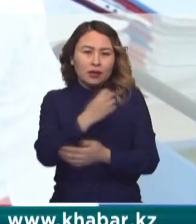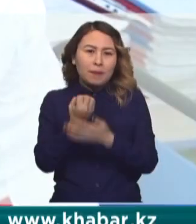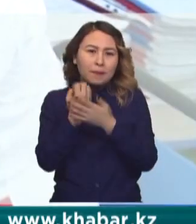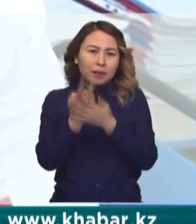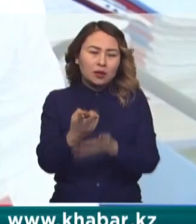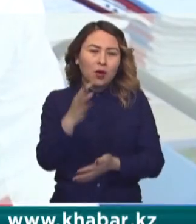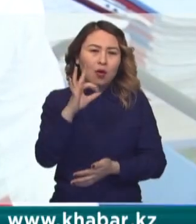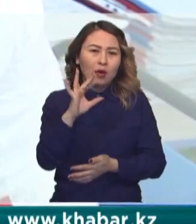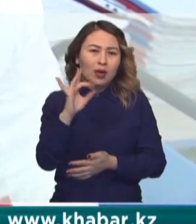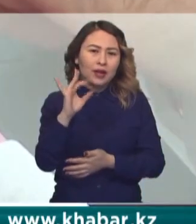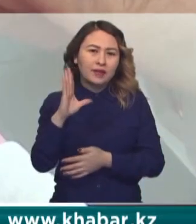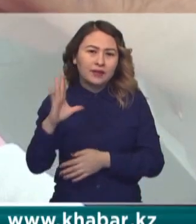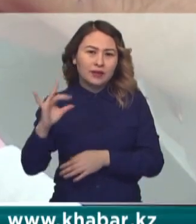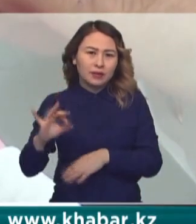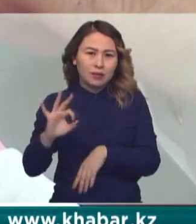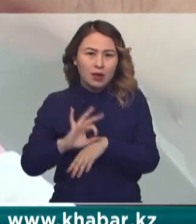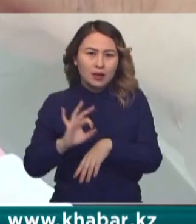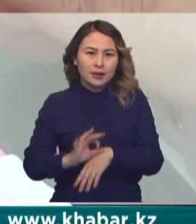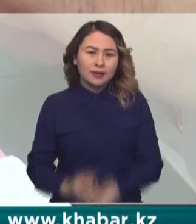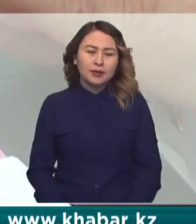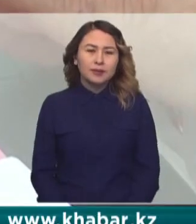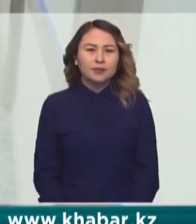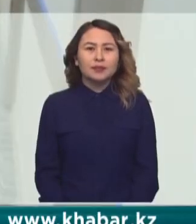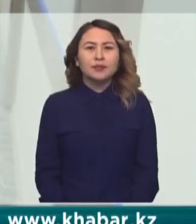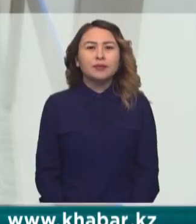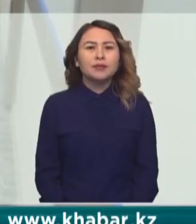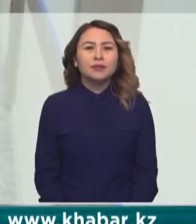респираторлық вирусты инфекцияның белгілері анықталған.